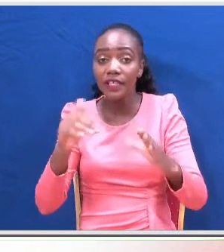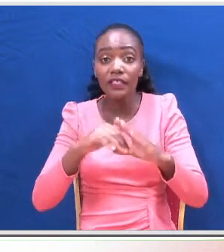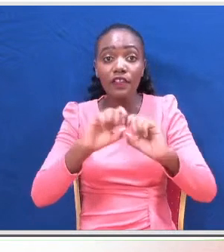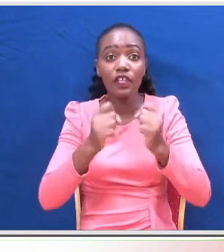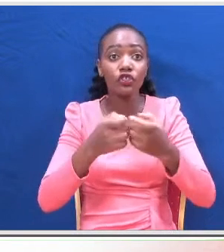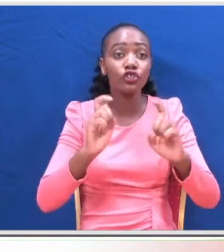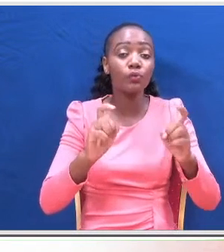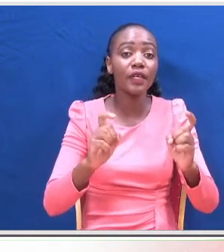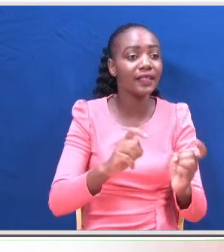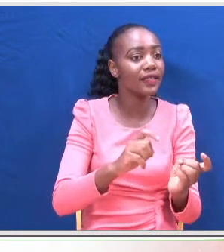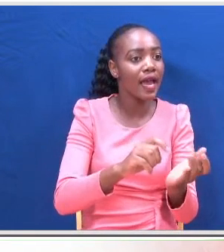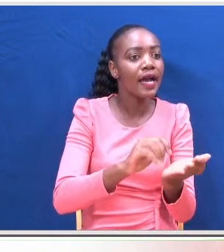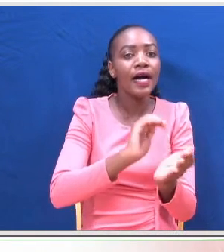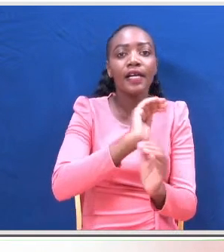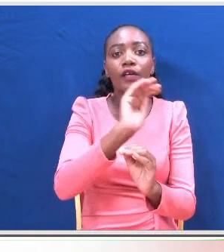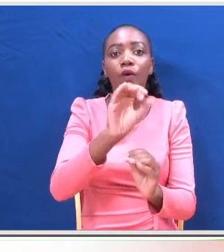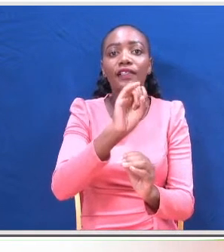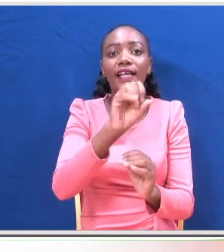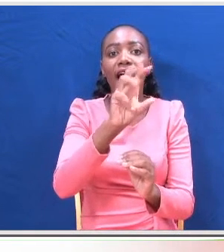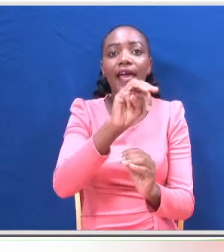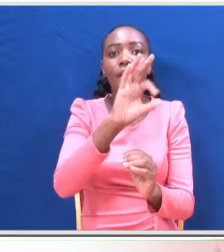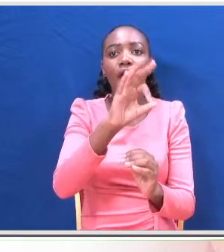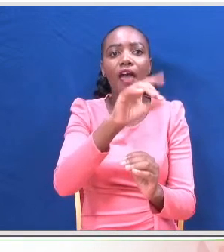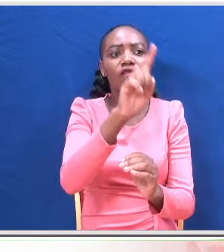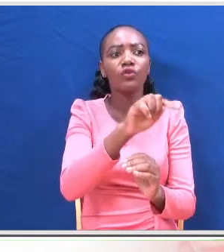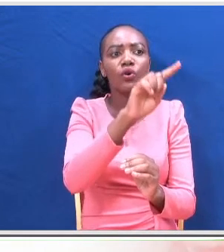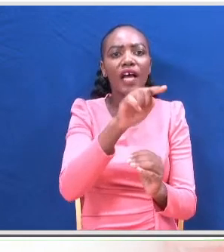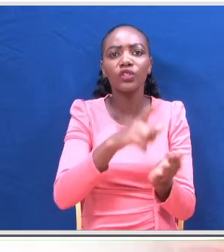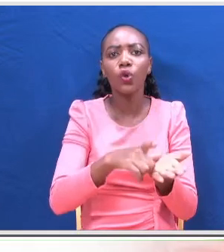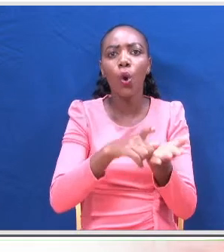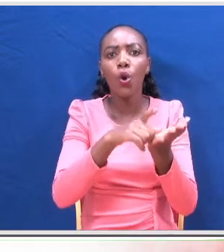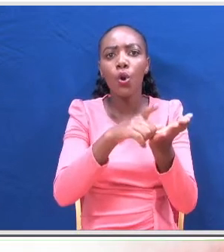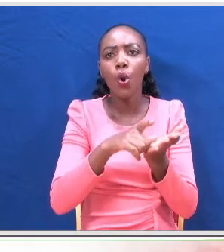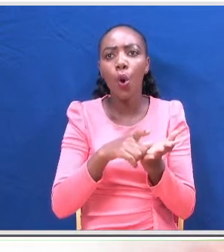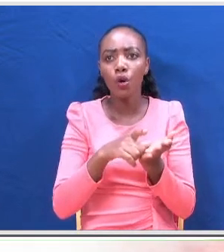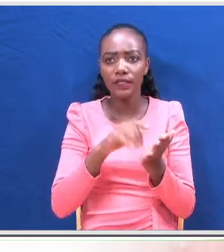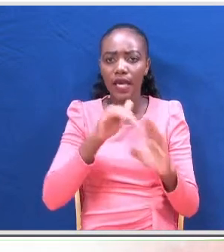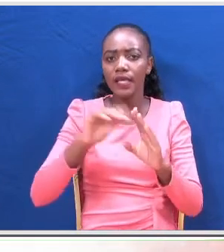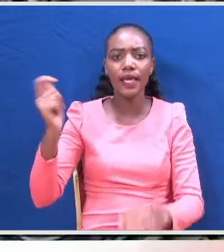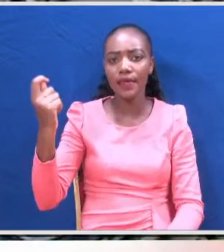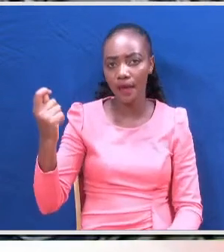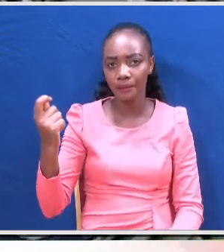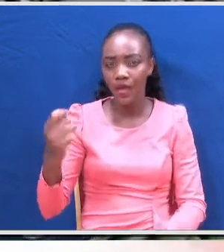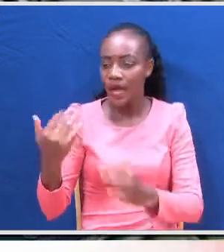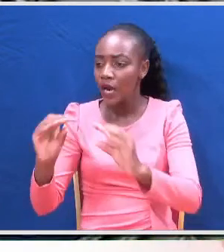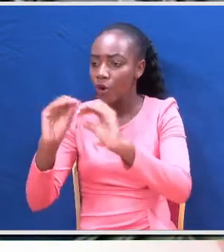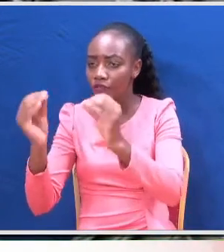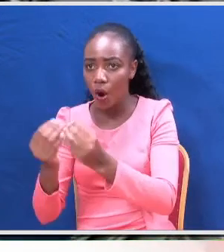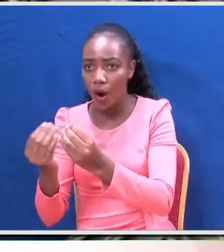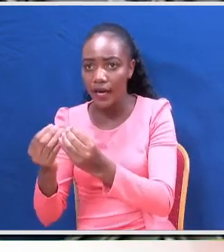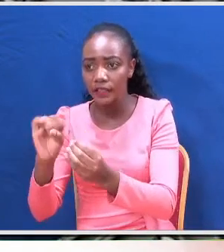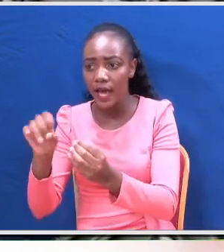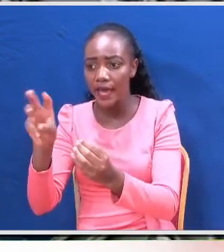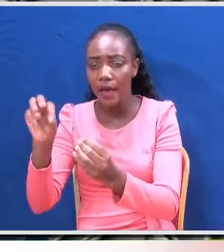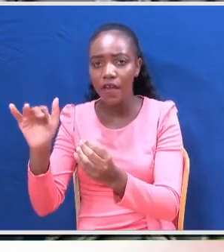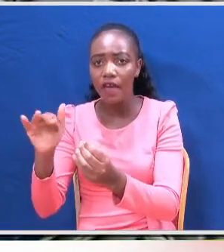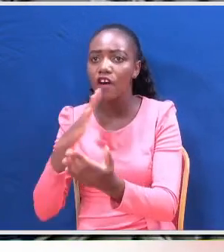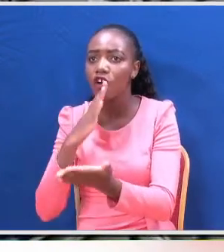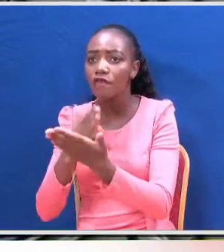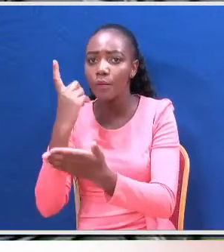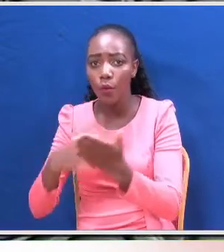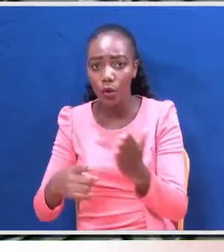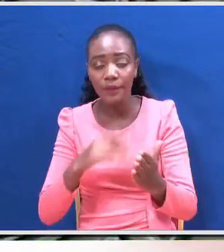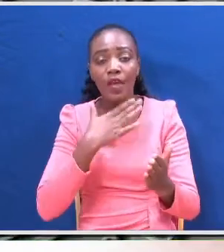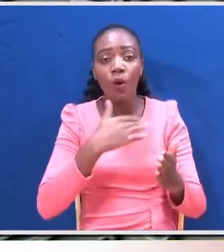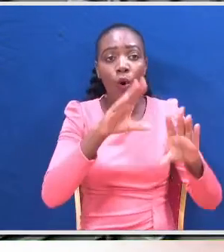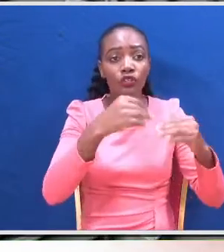la fedha la kimataifa IMF kutoipa Kenya mikopo mingine. Shirika hilo hata hivyo limedhibitisha kuipa